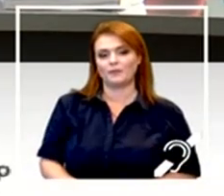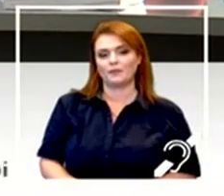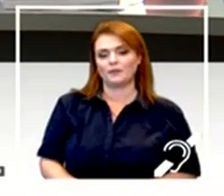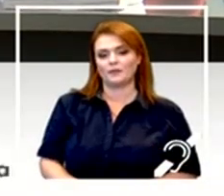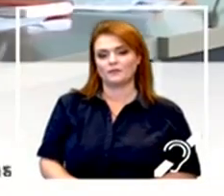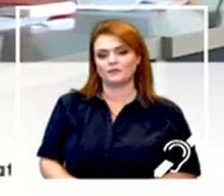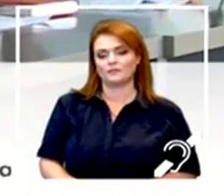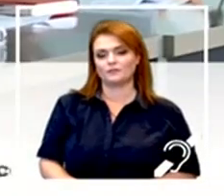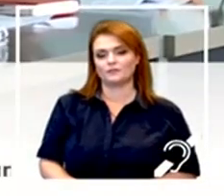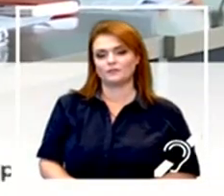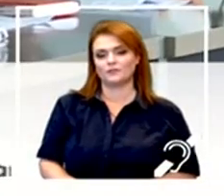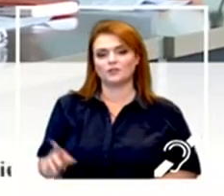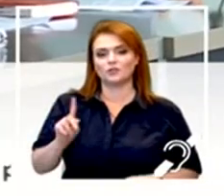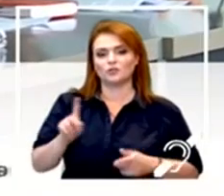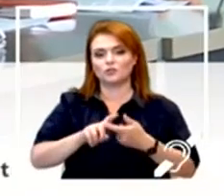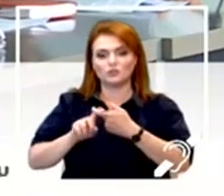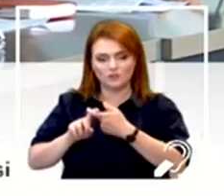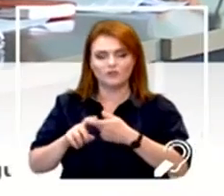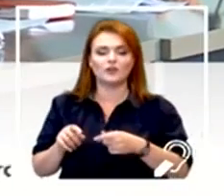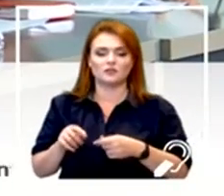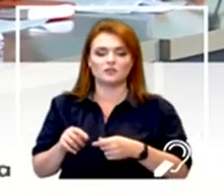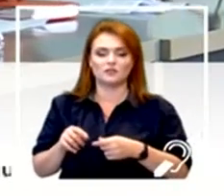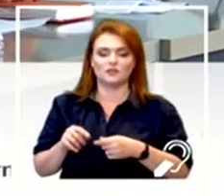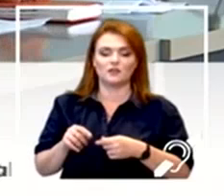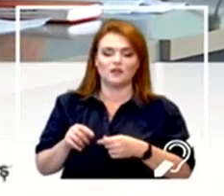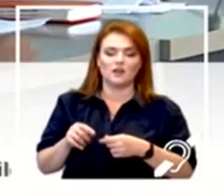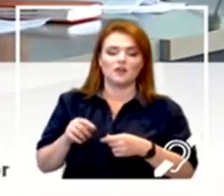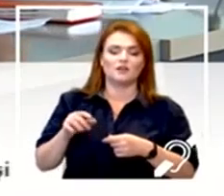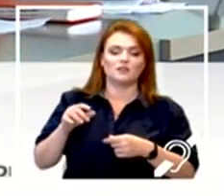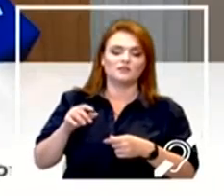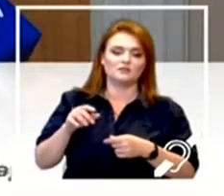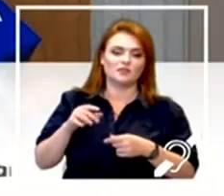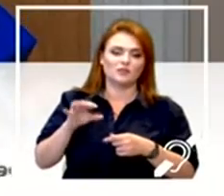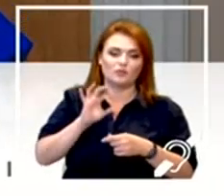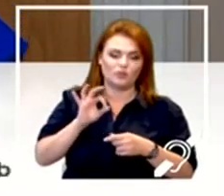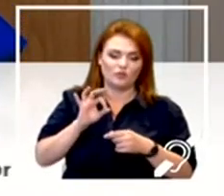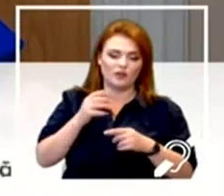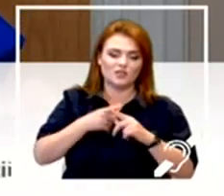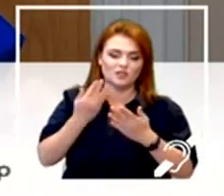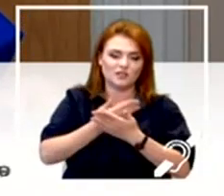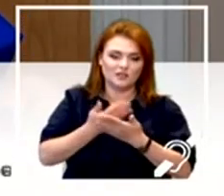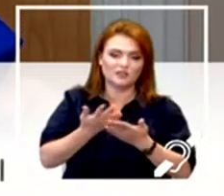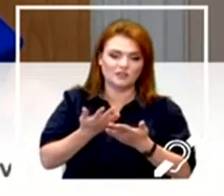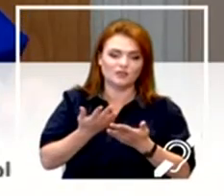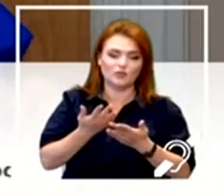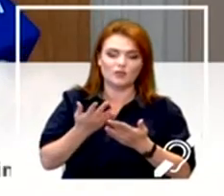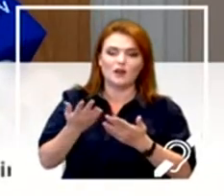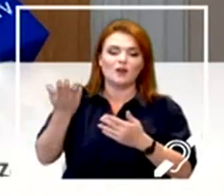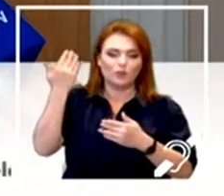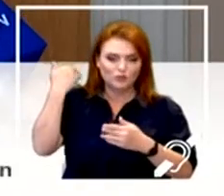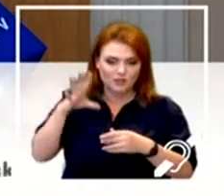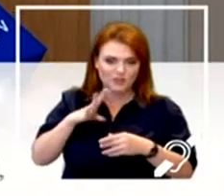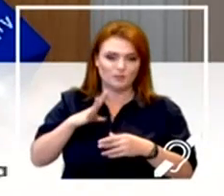și referitor la aceleși argumente a fost respins cererea de recuzare. Adică nu am decât să continui să susțin acuzarea, indiferent